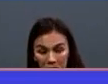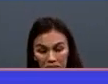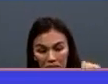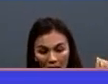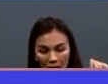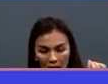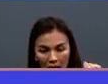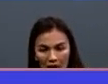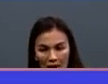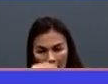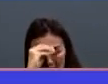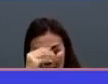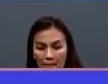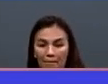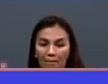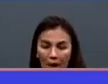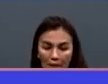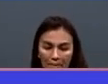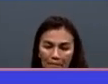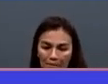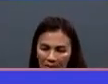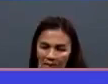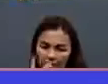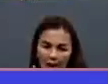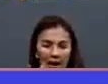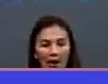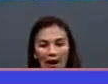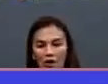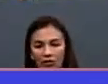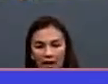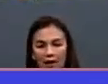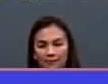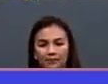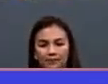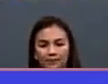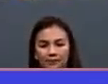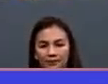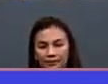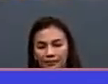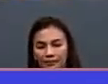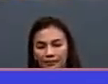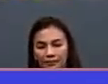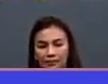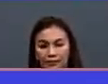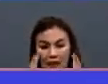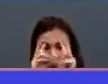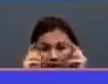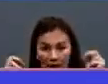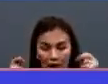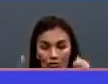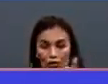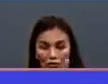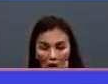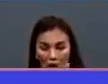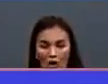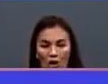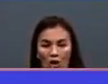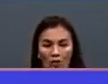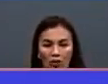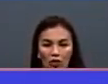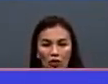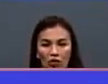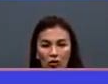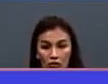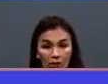ควิกวินเลยเห็นผลในระยะสั้นๆก็จะมี 1การพัฒนาและเพิ่มทักษะนะคะโครงการคPlusนะคะหรือว่า